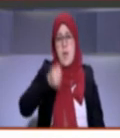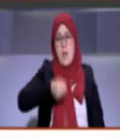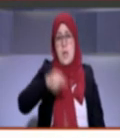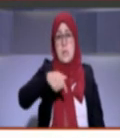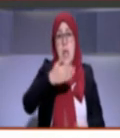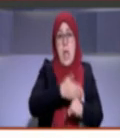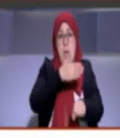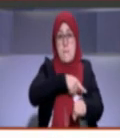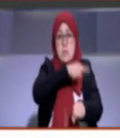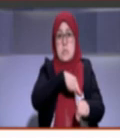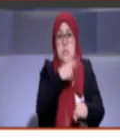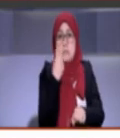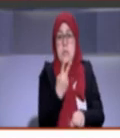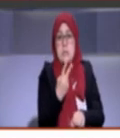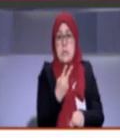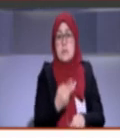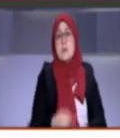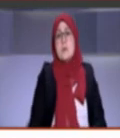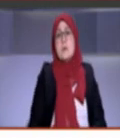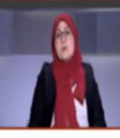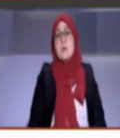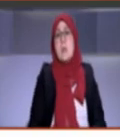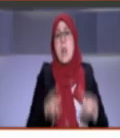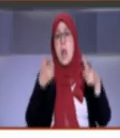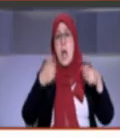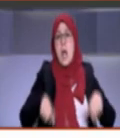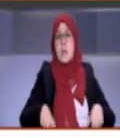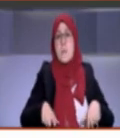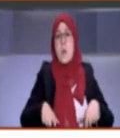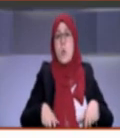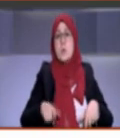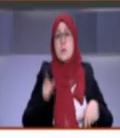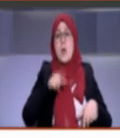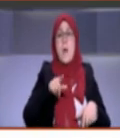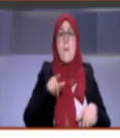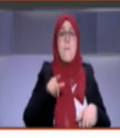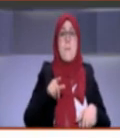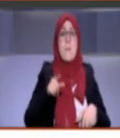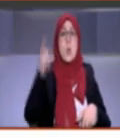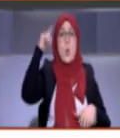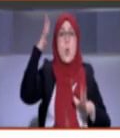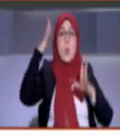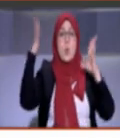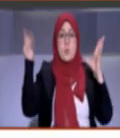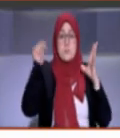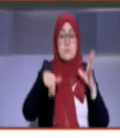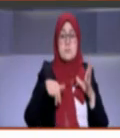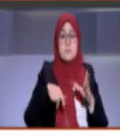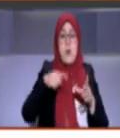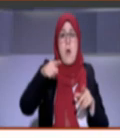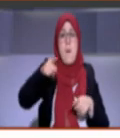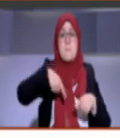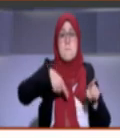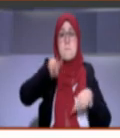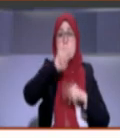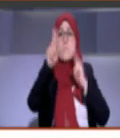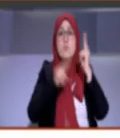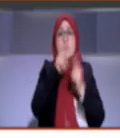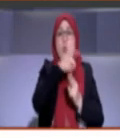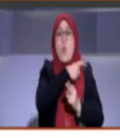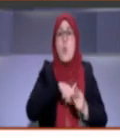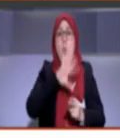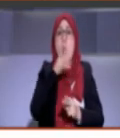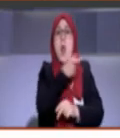ليوبولدينا أو الأكاديمية الوطنية للعلوم هنا في ألمانيا أعلنت التقرير اللي كانت المستشارة الألمانية أنجيلا ميركل والحكومة كلها هنا في